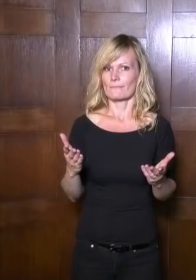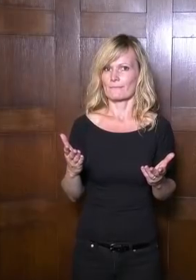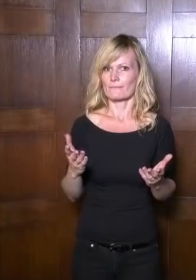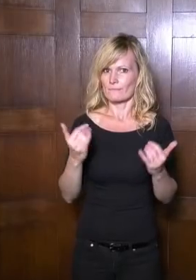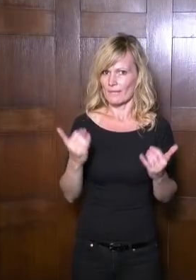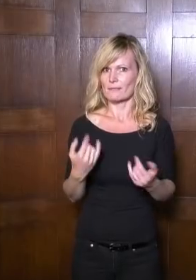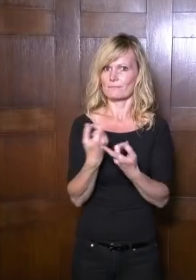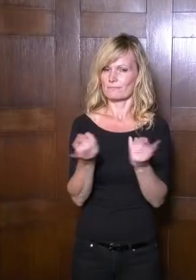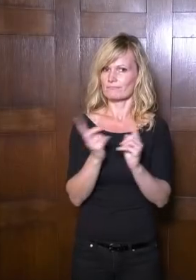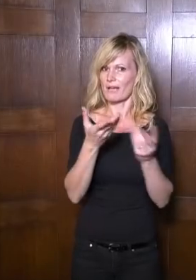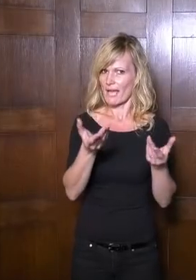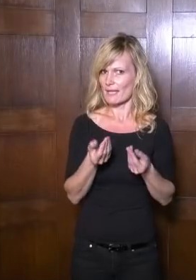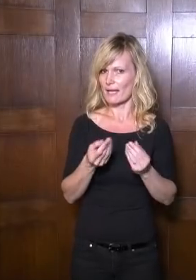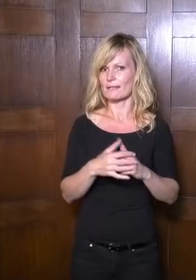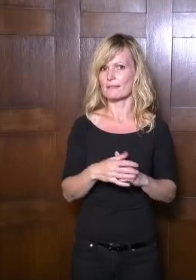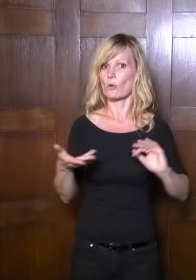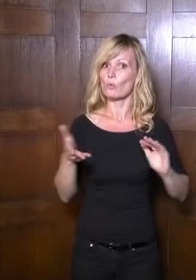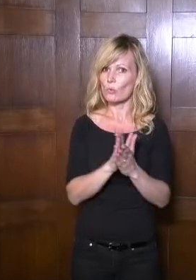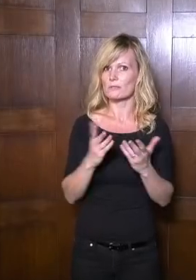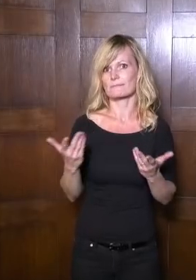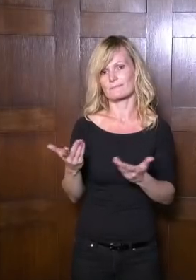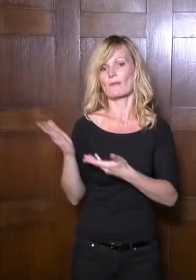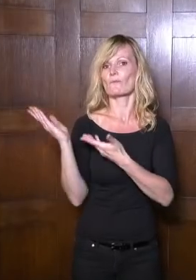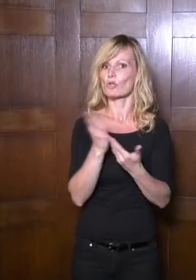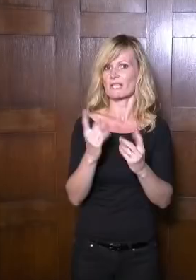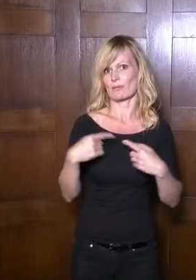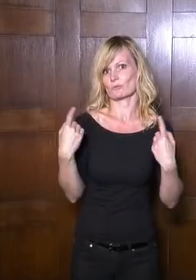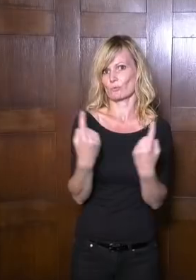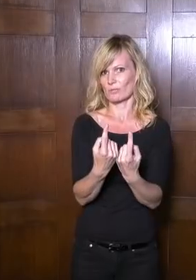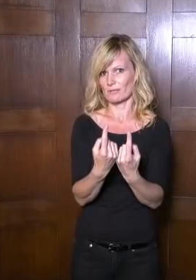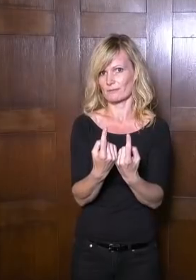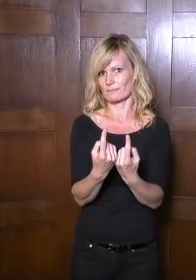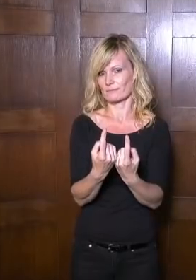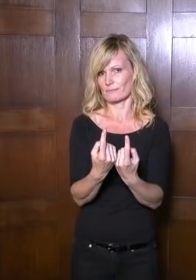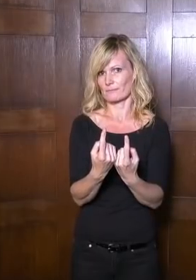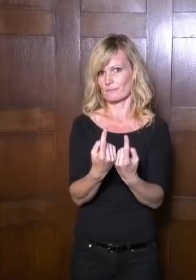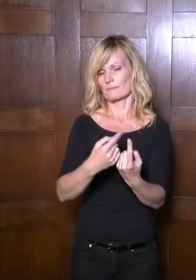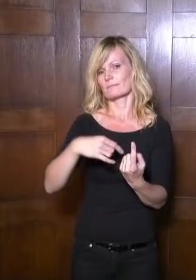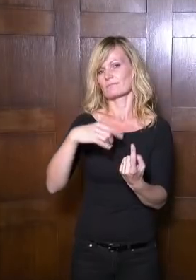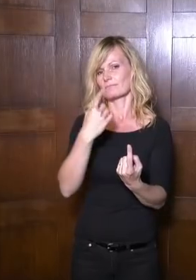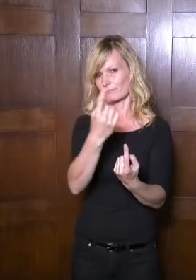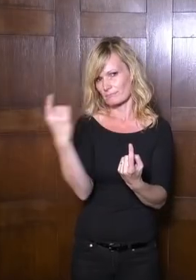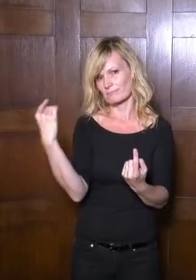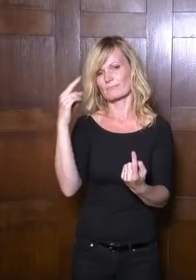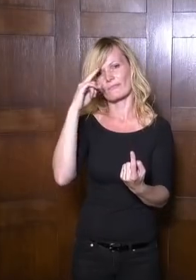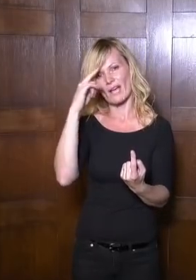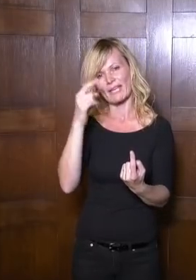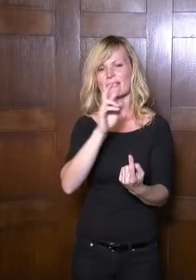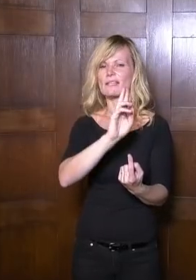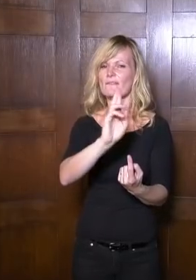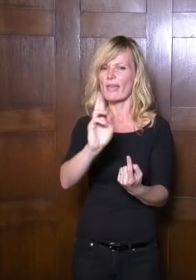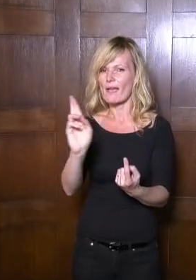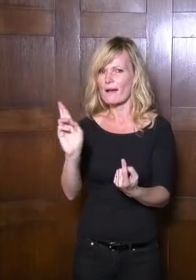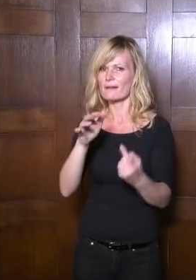lade uns ein zu einer ganz kurzen Vorstellungsrunde. Dann weiß jeder ungefähr, wer ist sonst noch